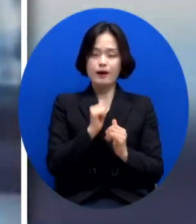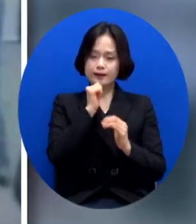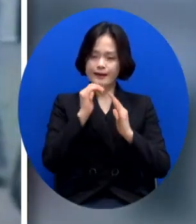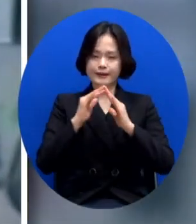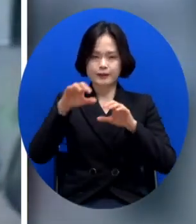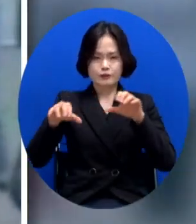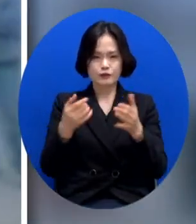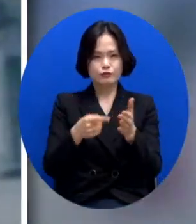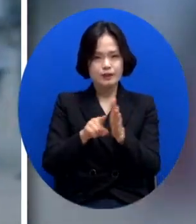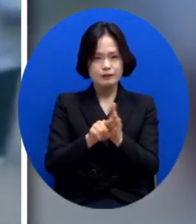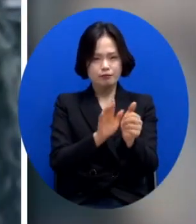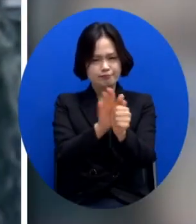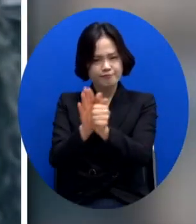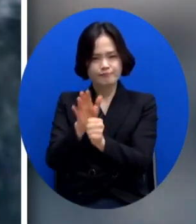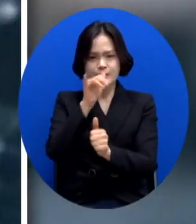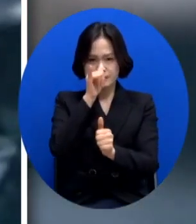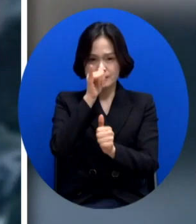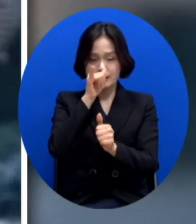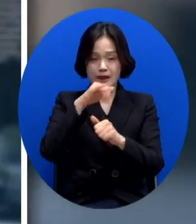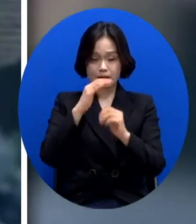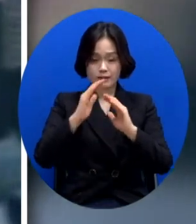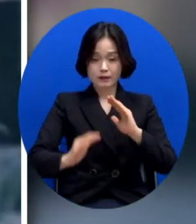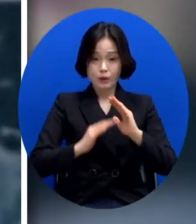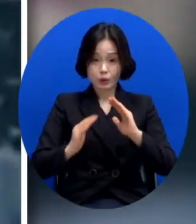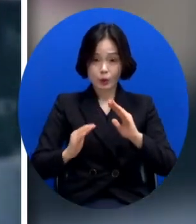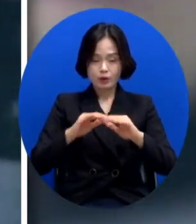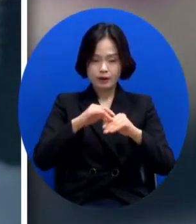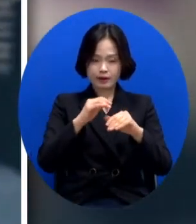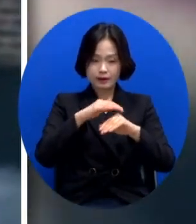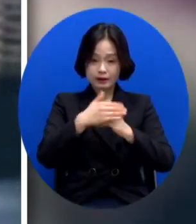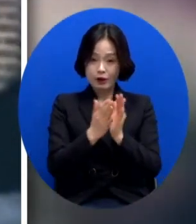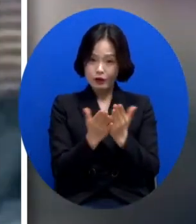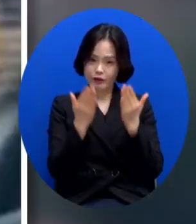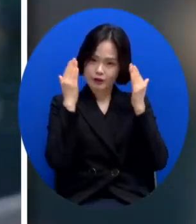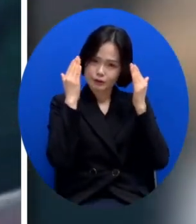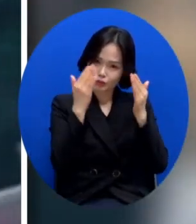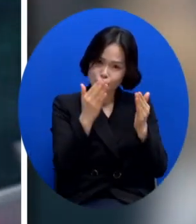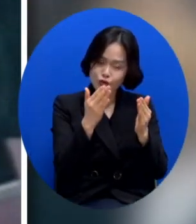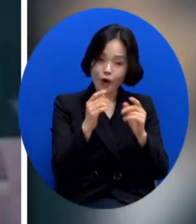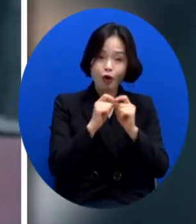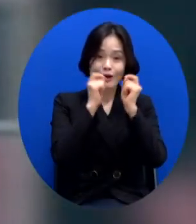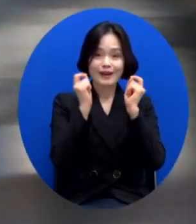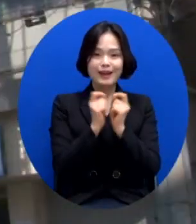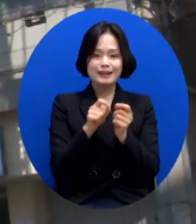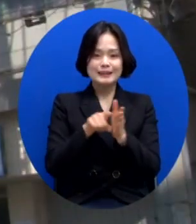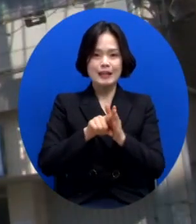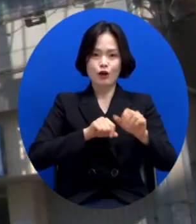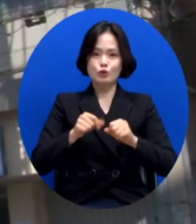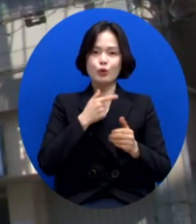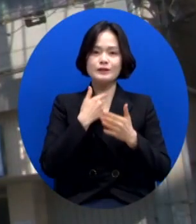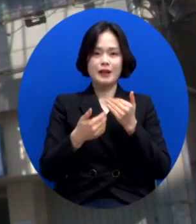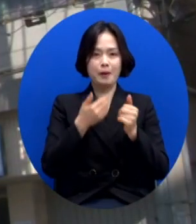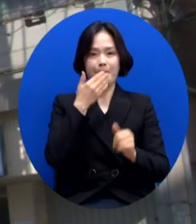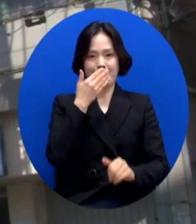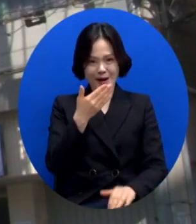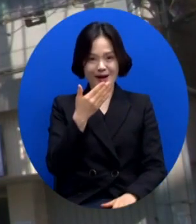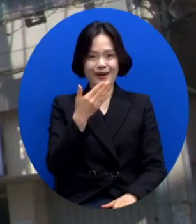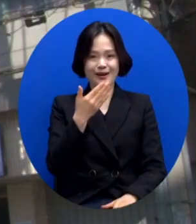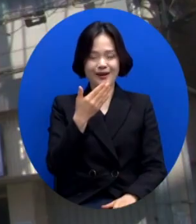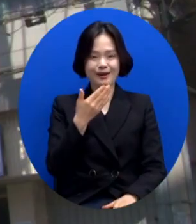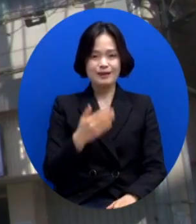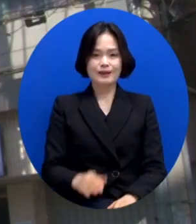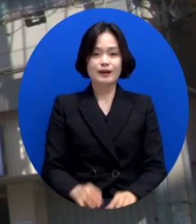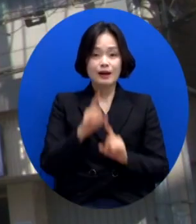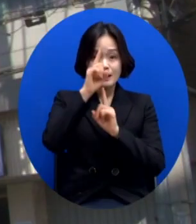나갑니다 성도들도 성경의 집중하자 개인적 신앙 운동을 체험했습니다 과거 구두까지 겪었던